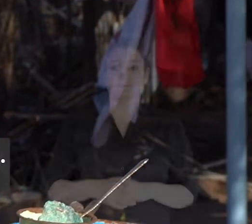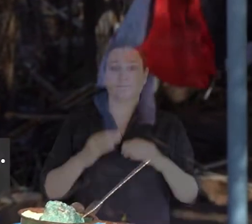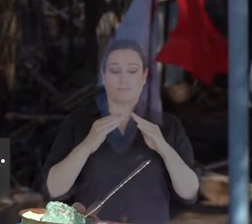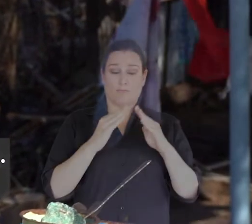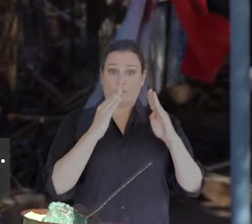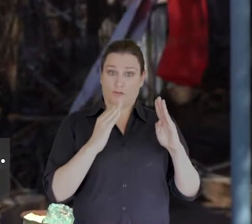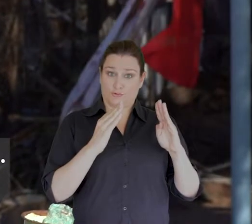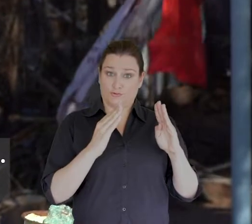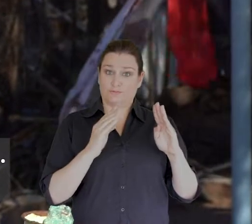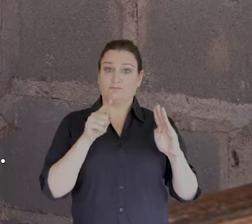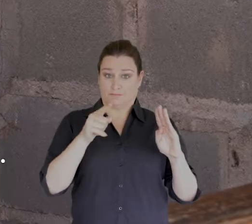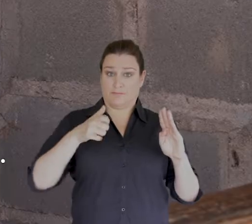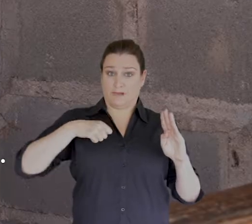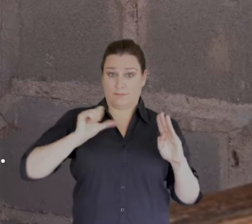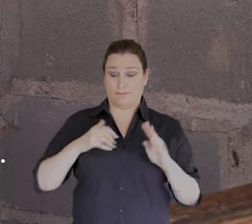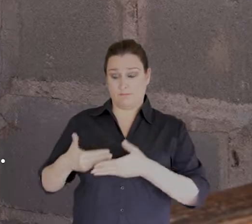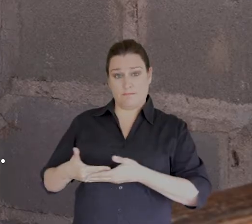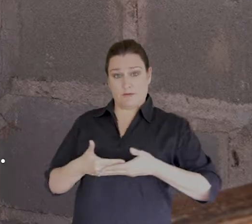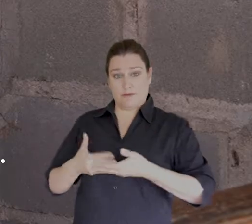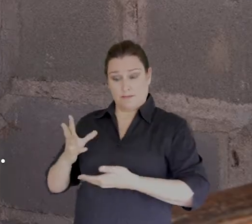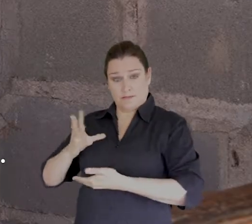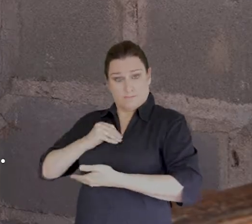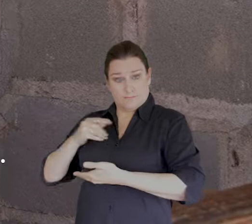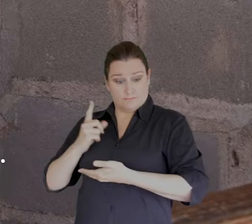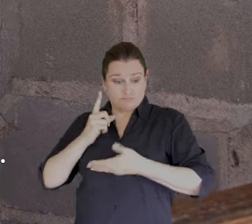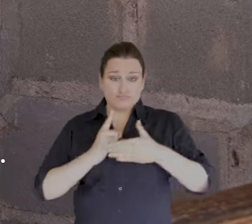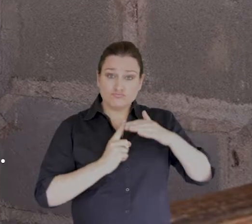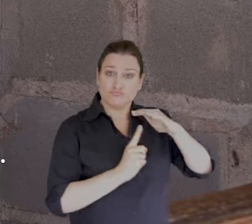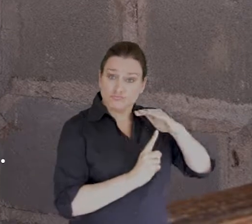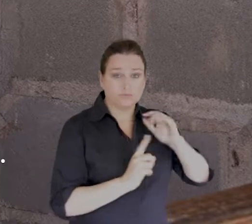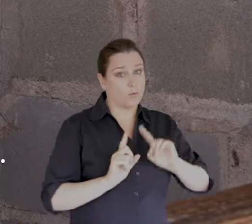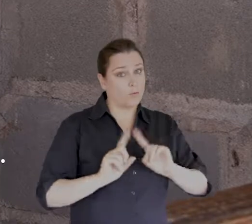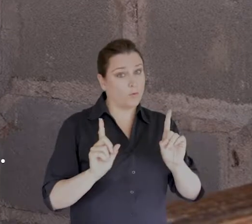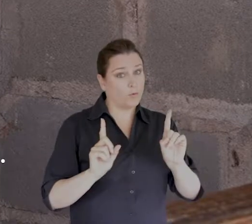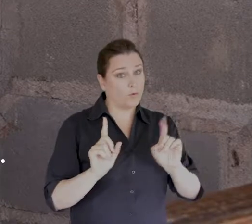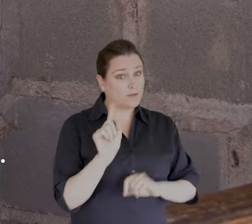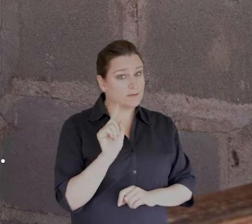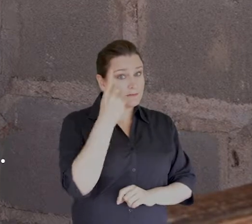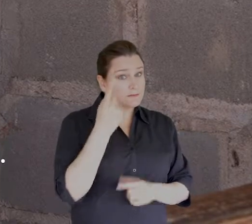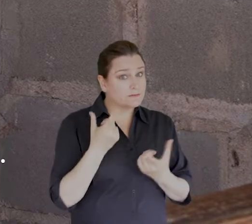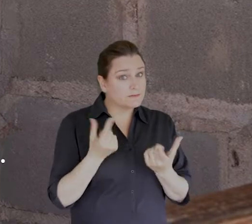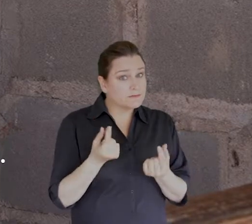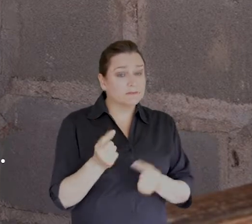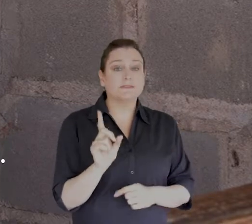Wanneer je ook met een kind hier inkom, klein babetje hier inkom,